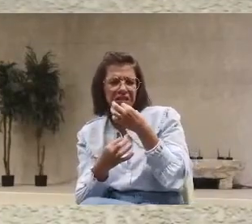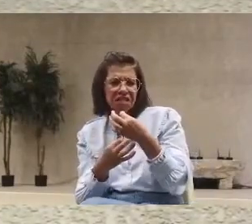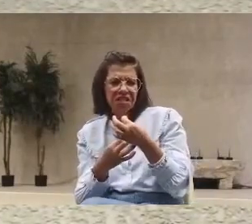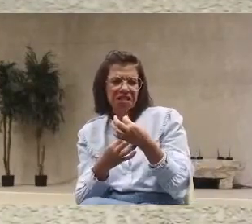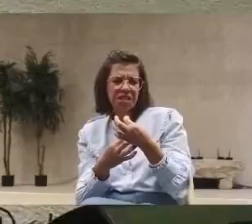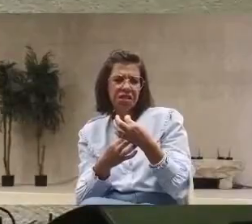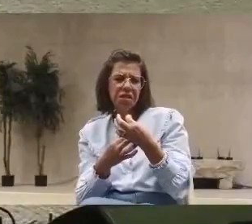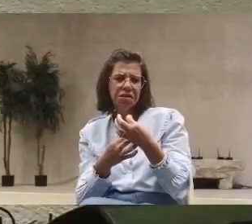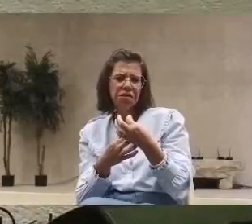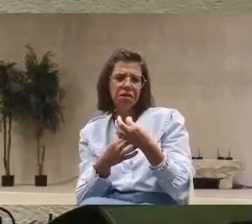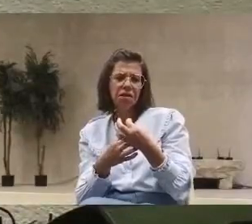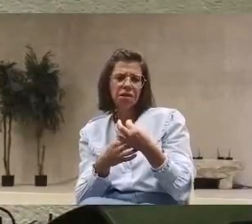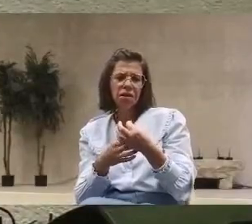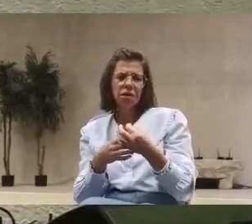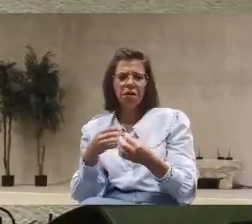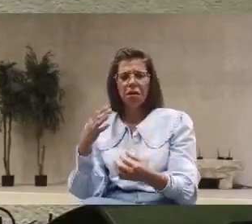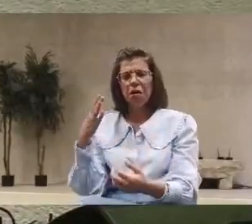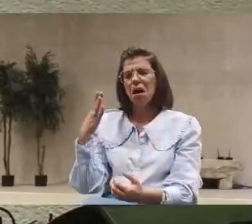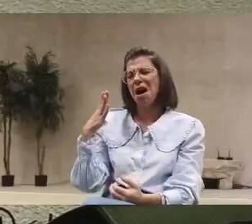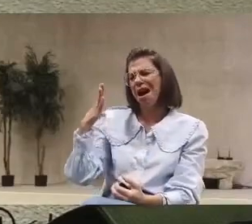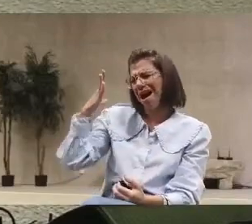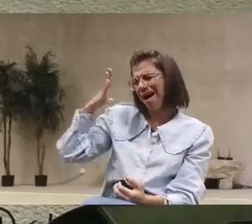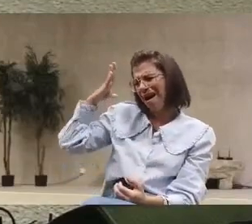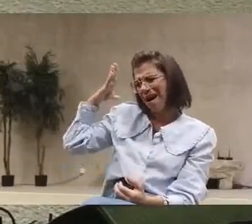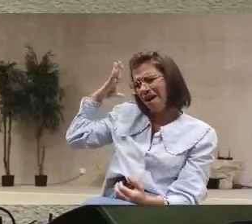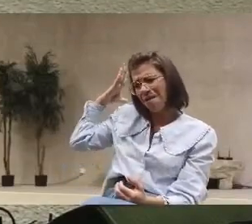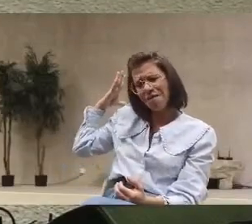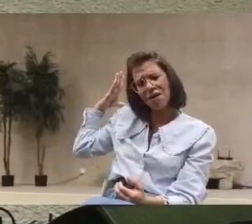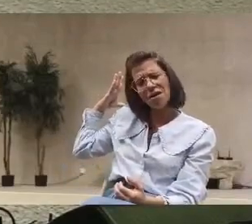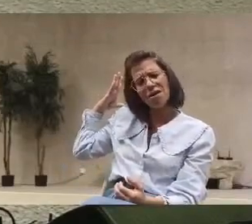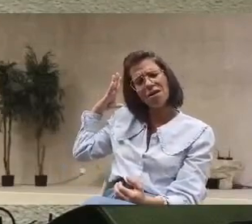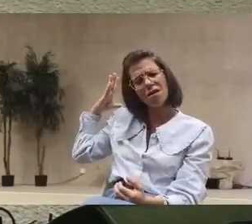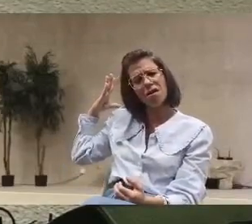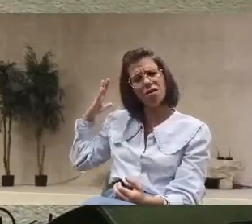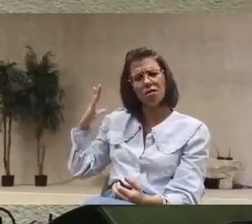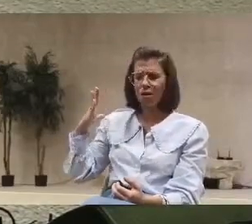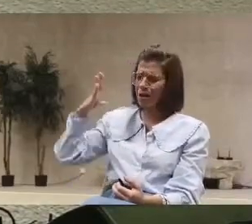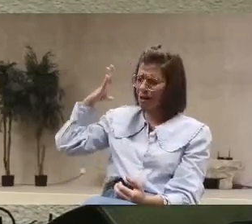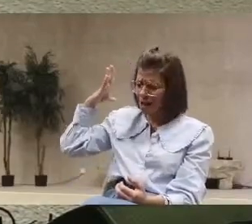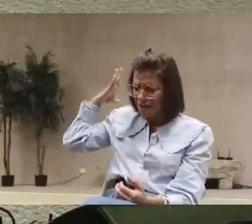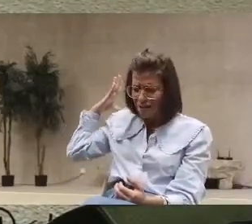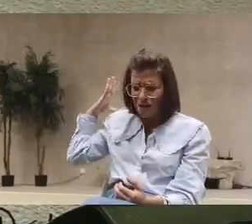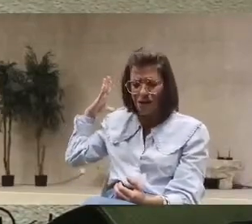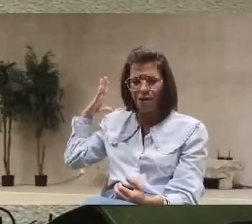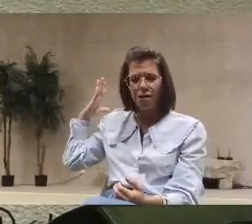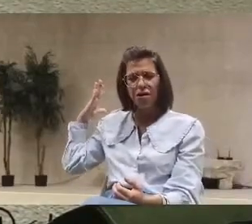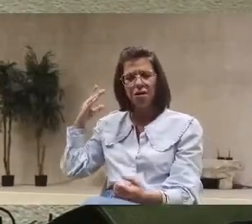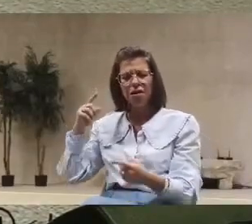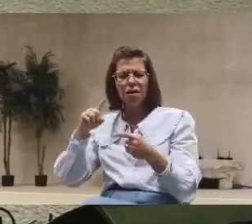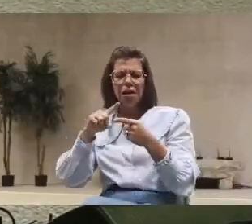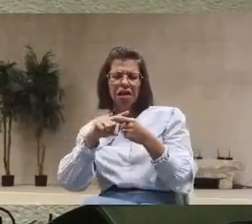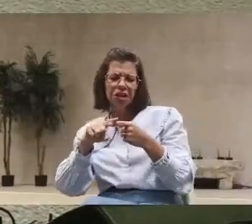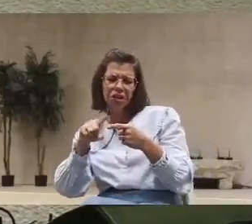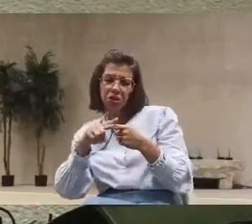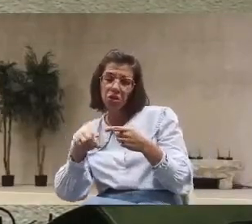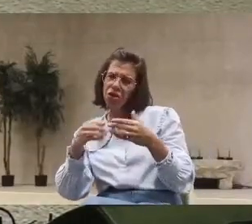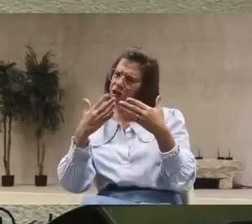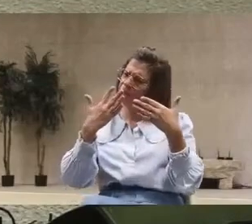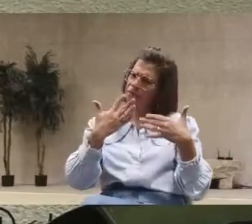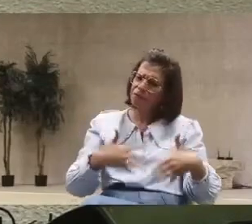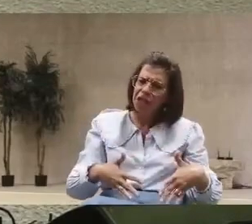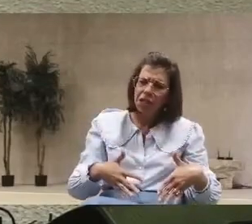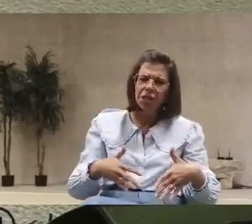et dire ah mais tout ça c'était autrefois les choses sont terminées maintenant